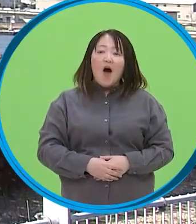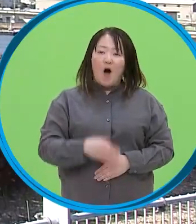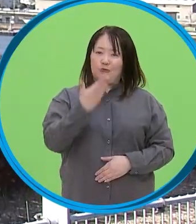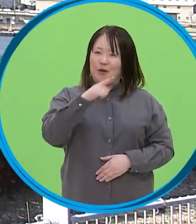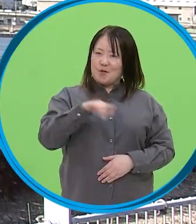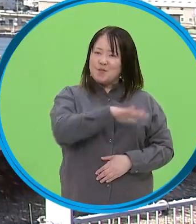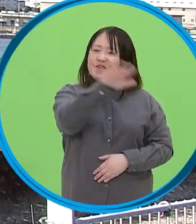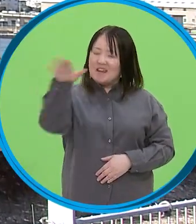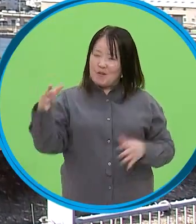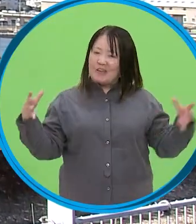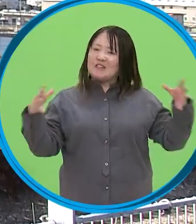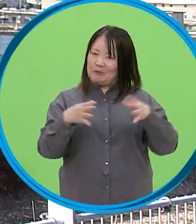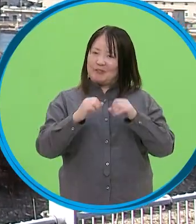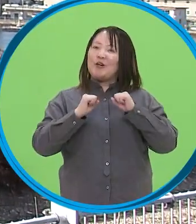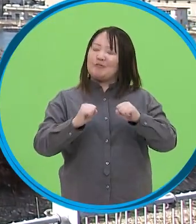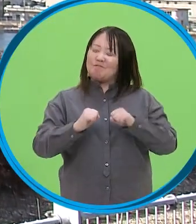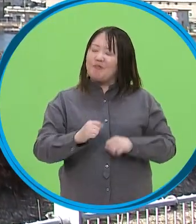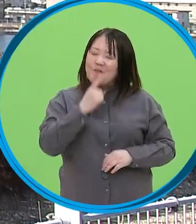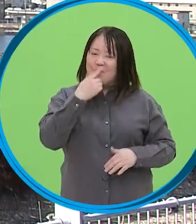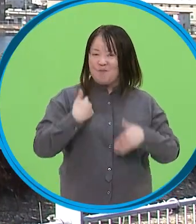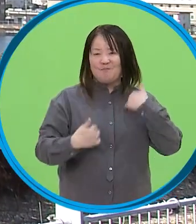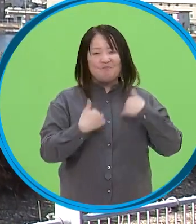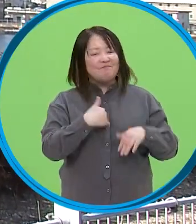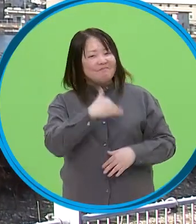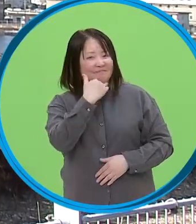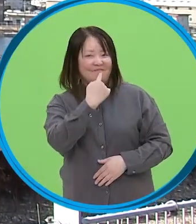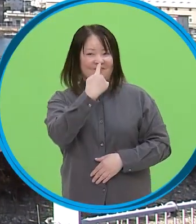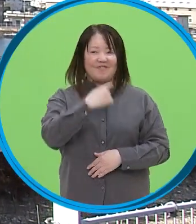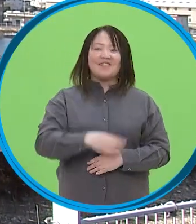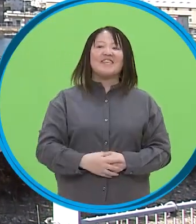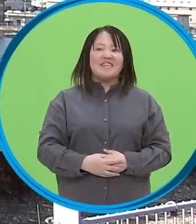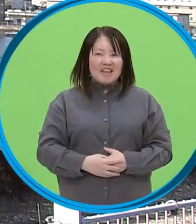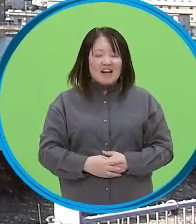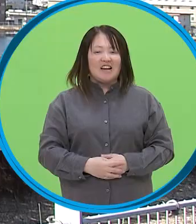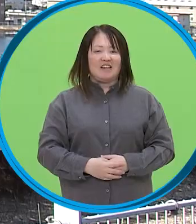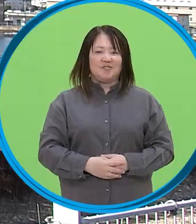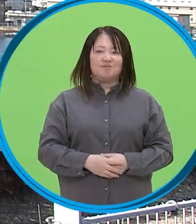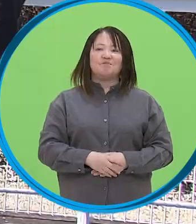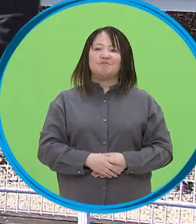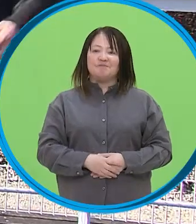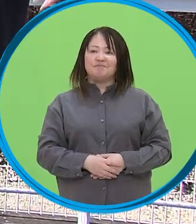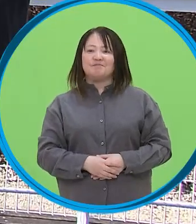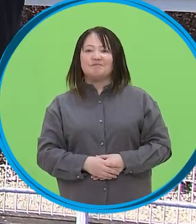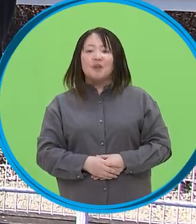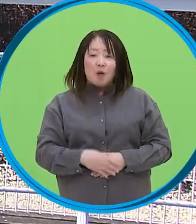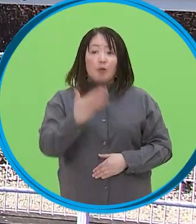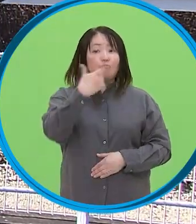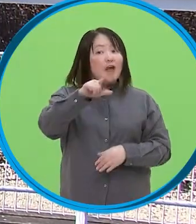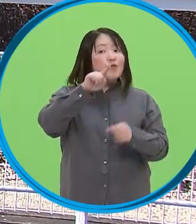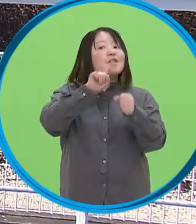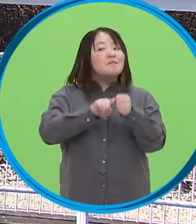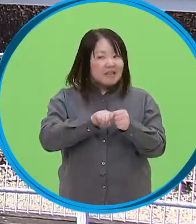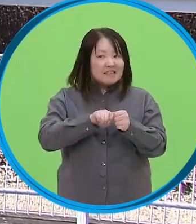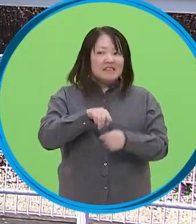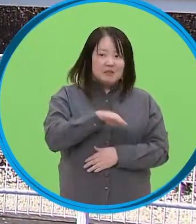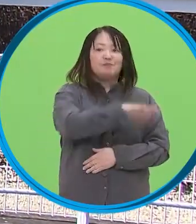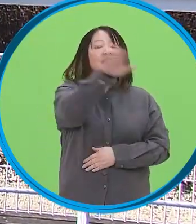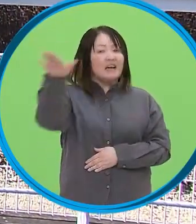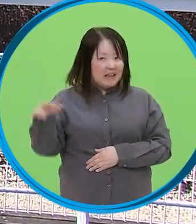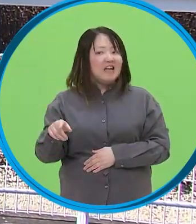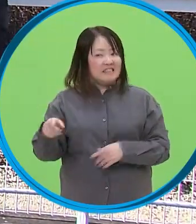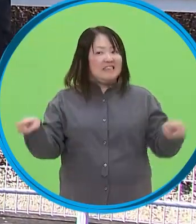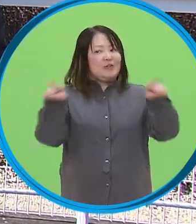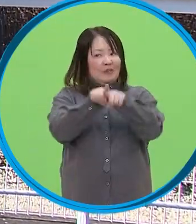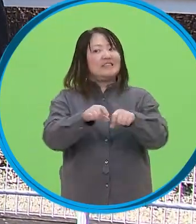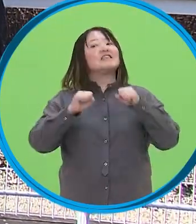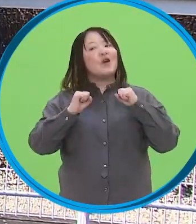クレのみんながチームになるね。 How exciting。 みんなでクレのために